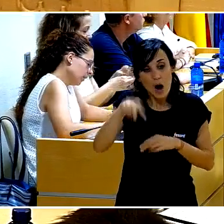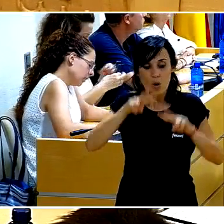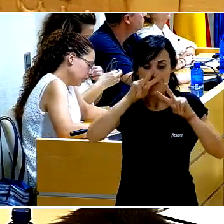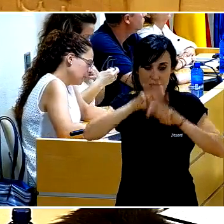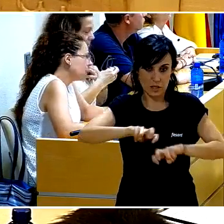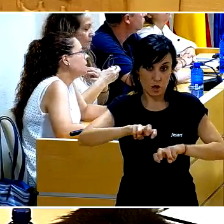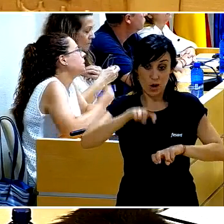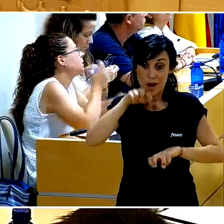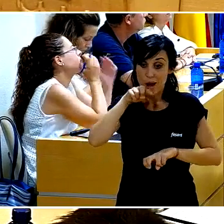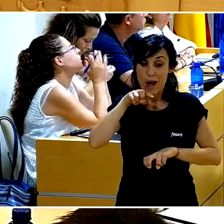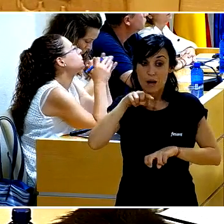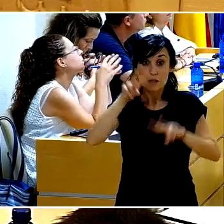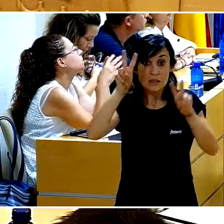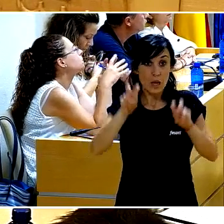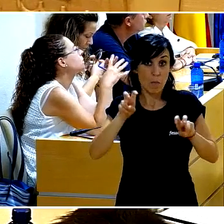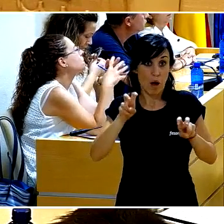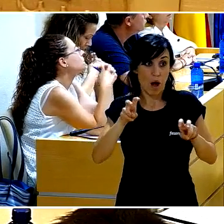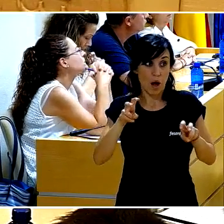podem, i per una qüestió